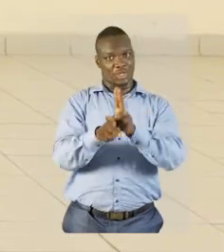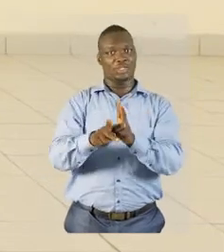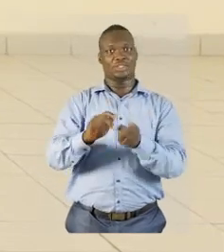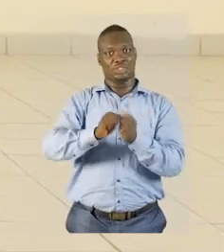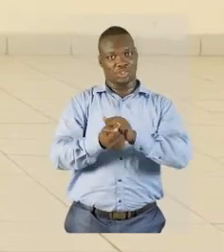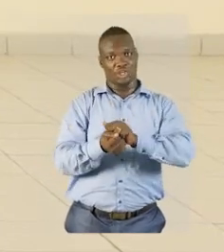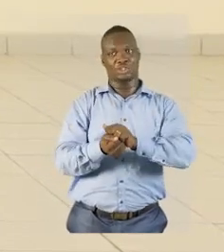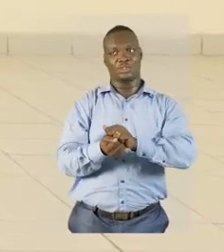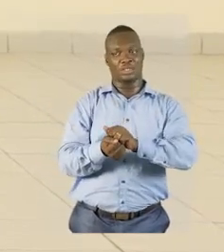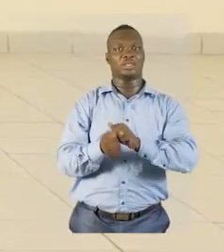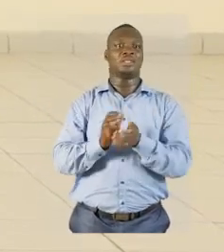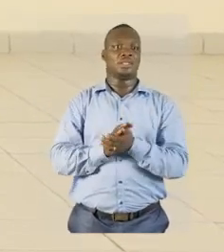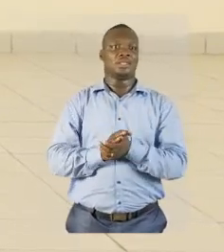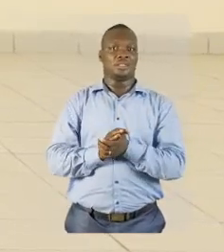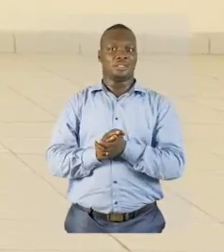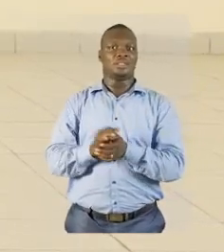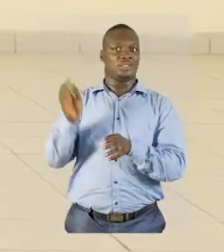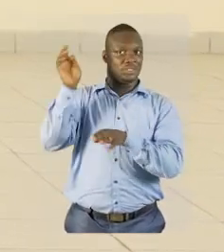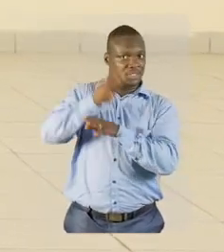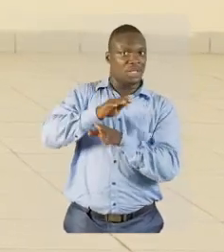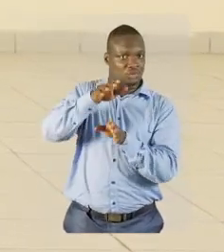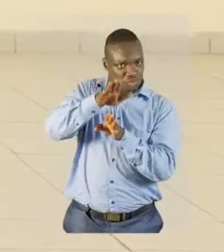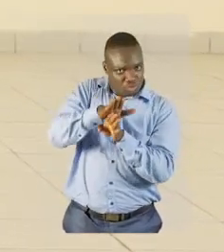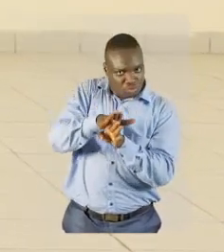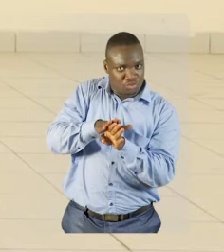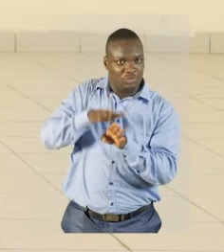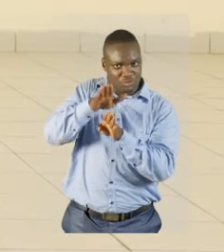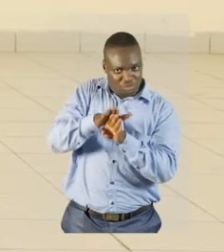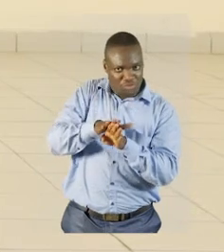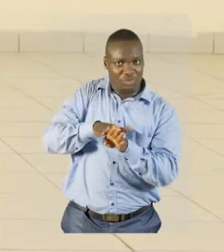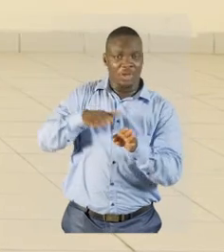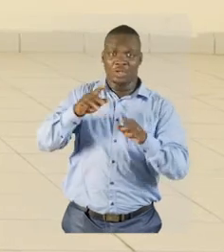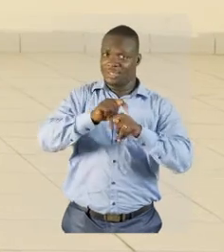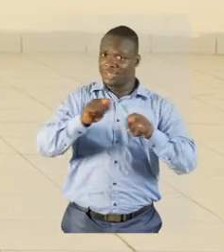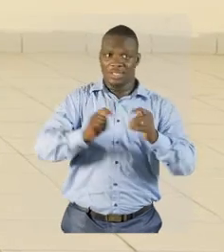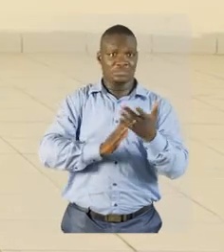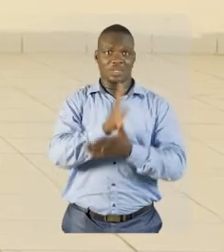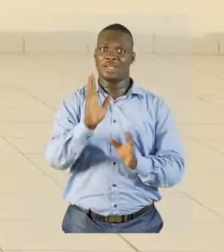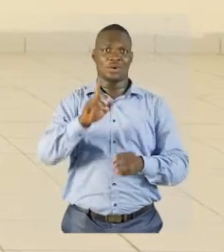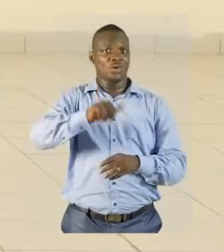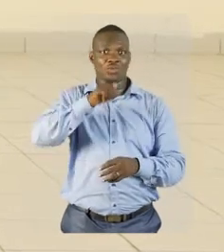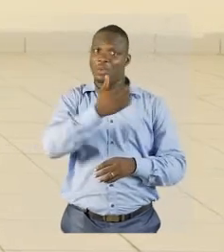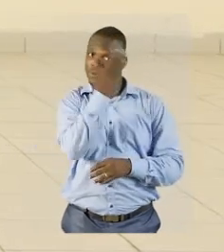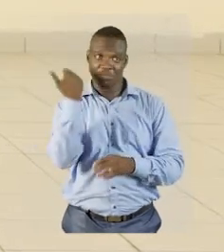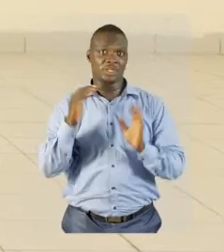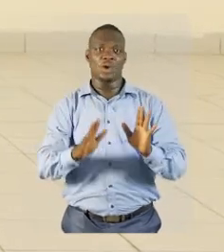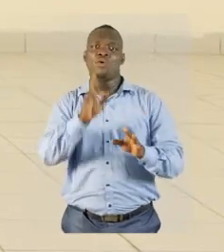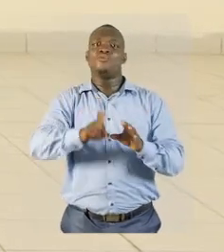Et vous descendez doucement, doucement. Très bien. N'oubliez pas la périodicité. C'est 3 fois par